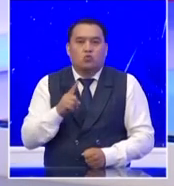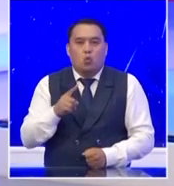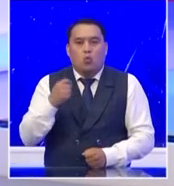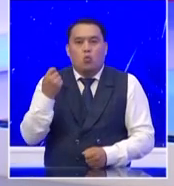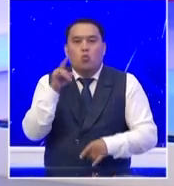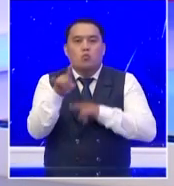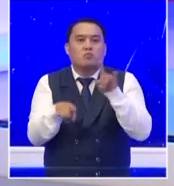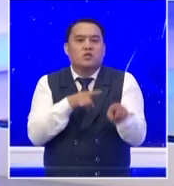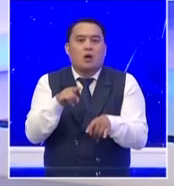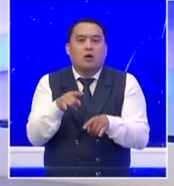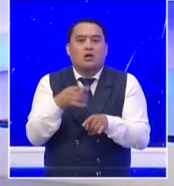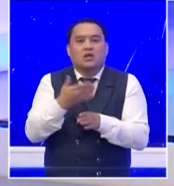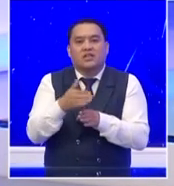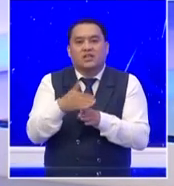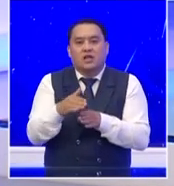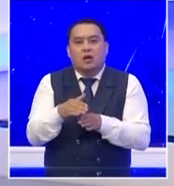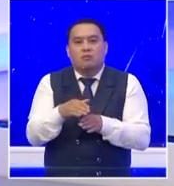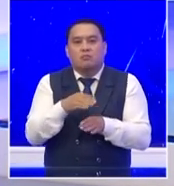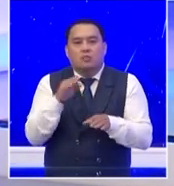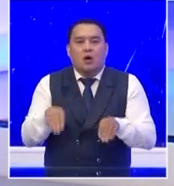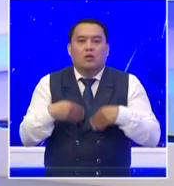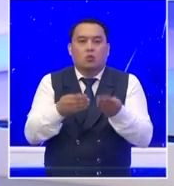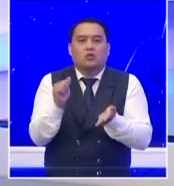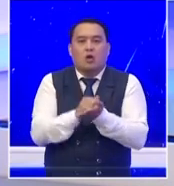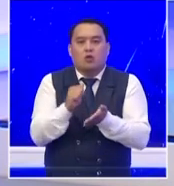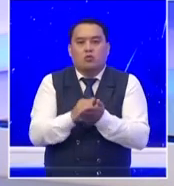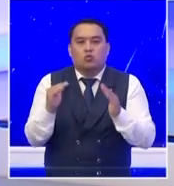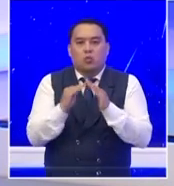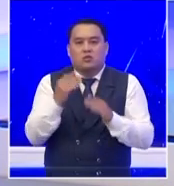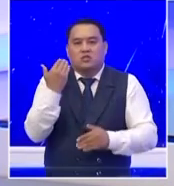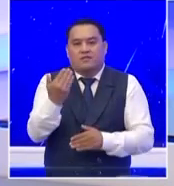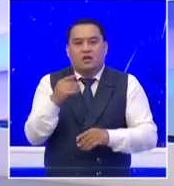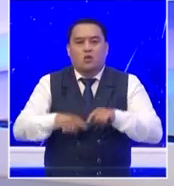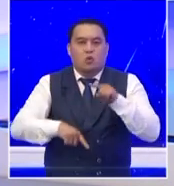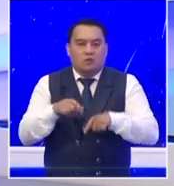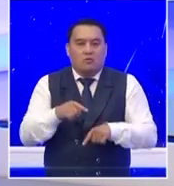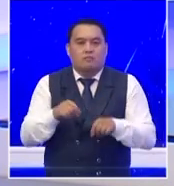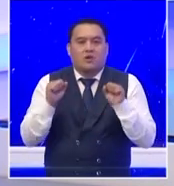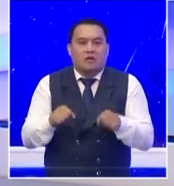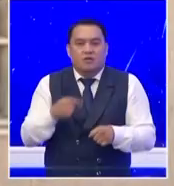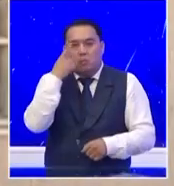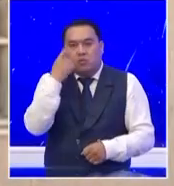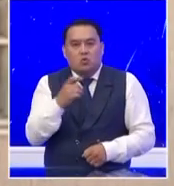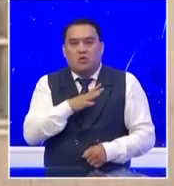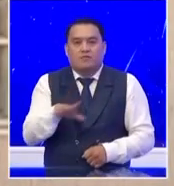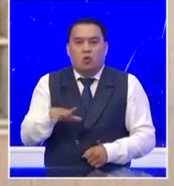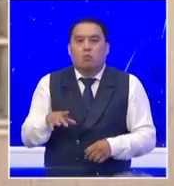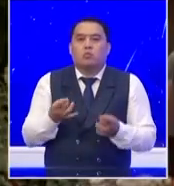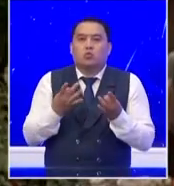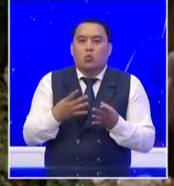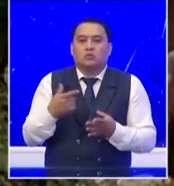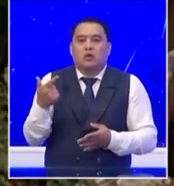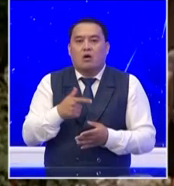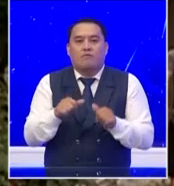своих кредиторов в платежеспособности, мошенник под залог отдал документы на дом своих родственников. Правда, не предупредил, что это не просто залог,